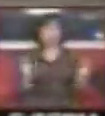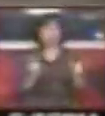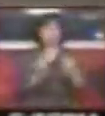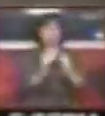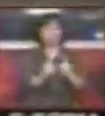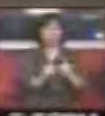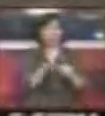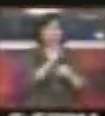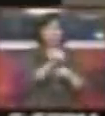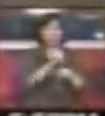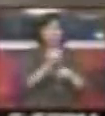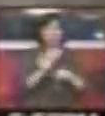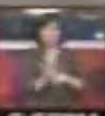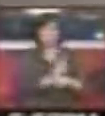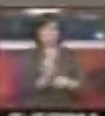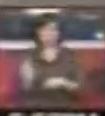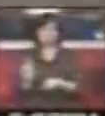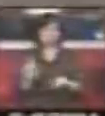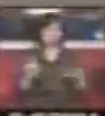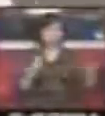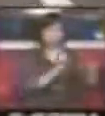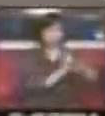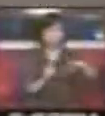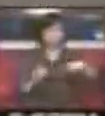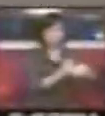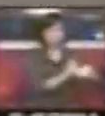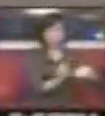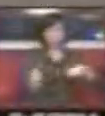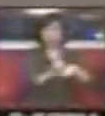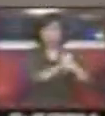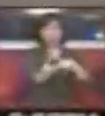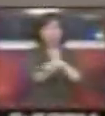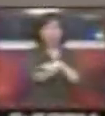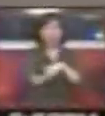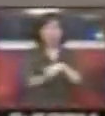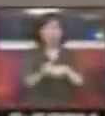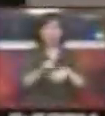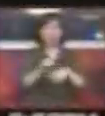umiwas. Meron ding astig kung magbuhat.